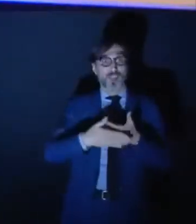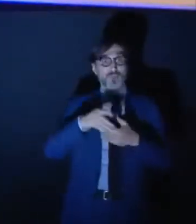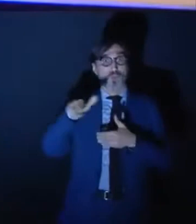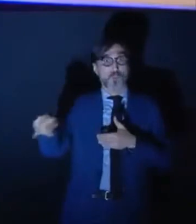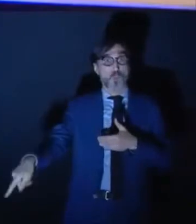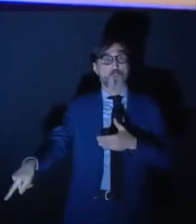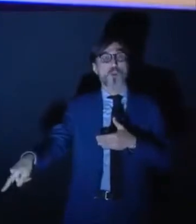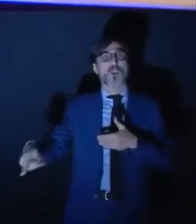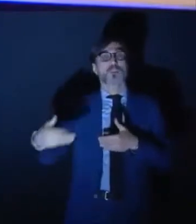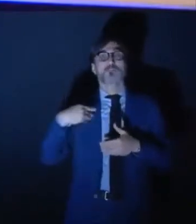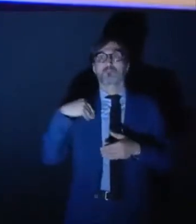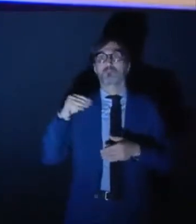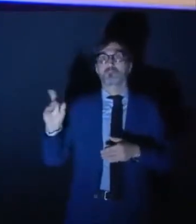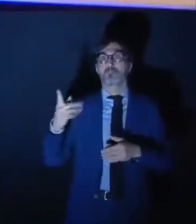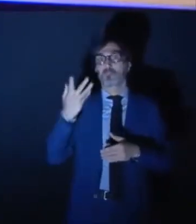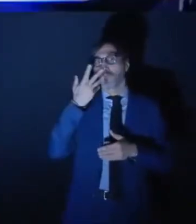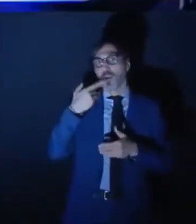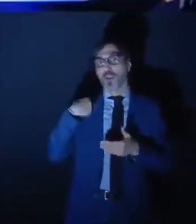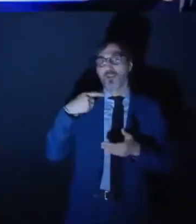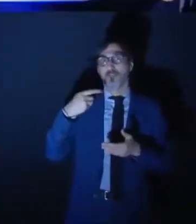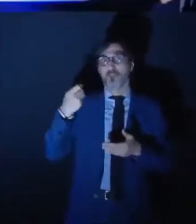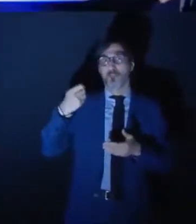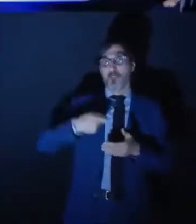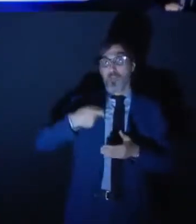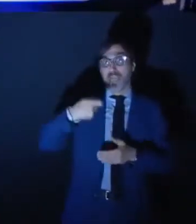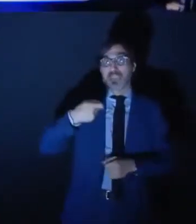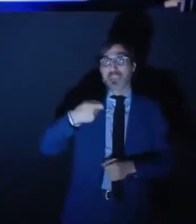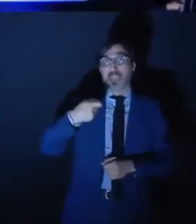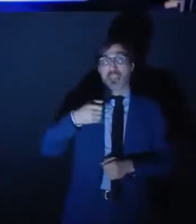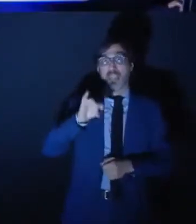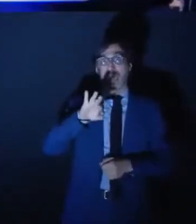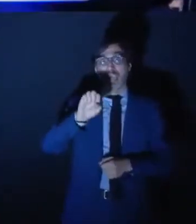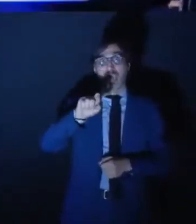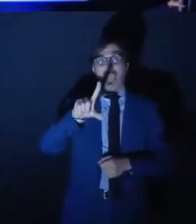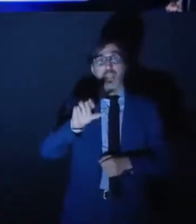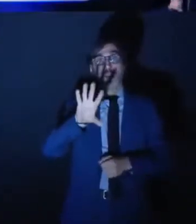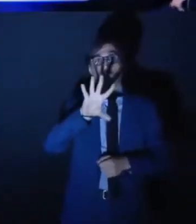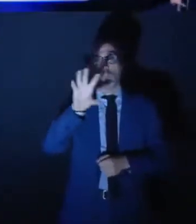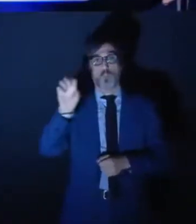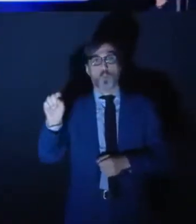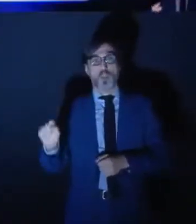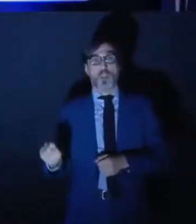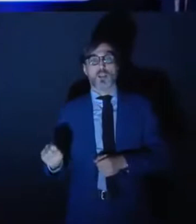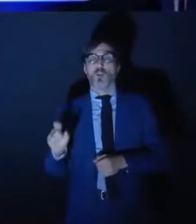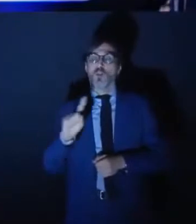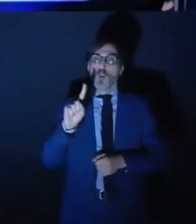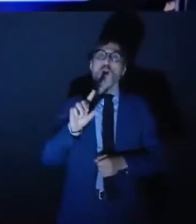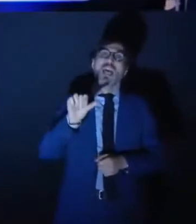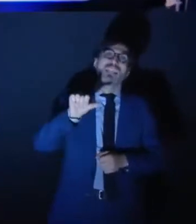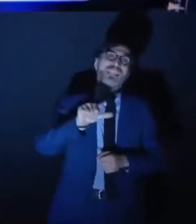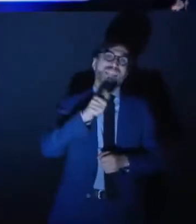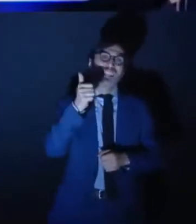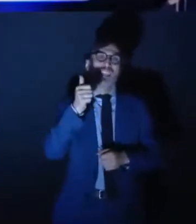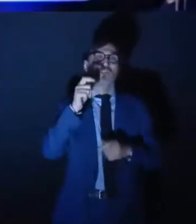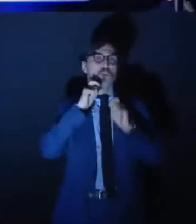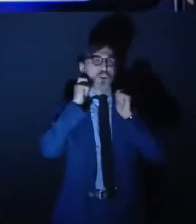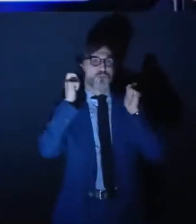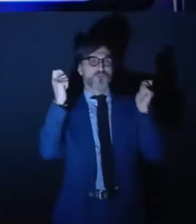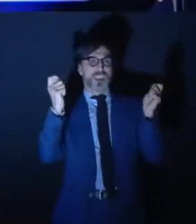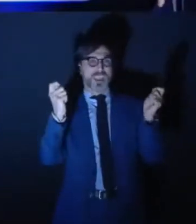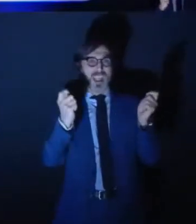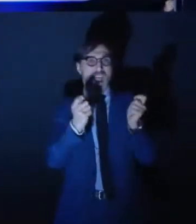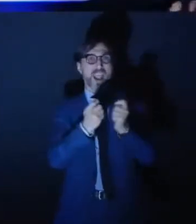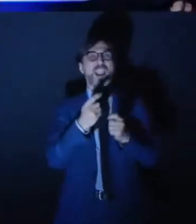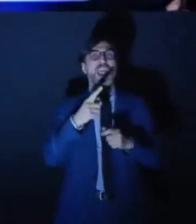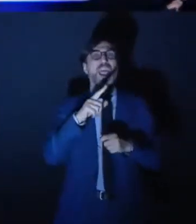anche di avvicinarsi al presidente dell'inail puglia no è il 23 generatore generale insieme